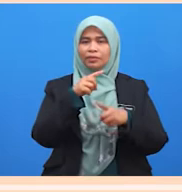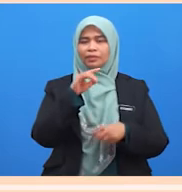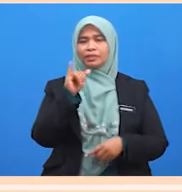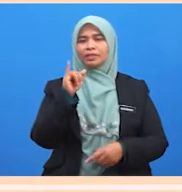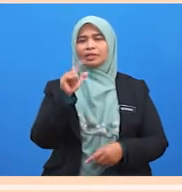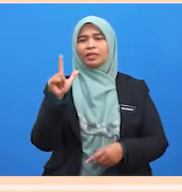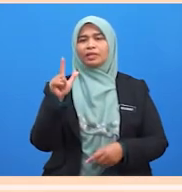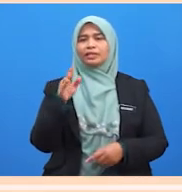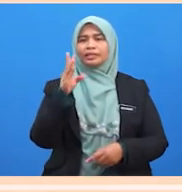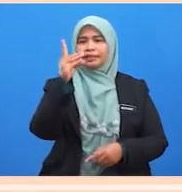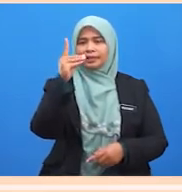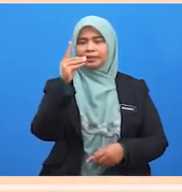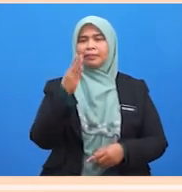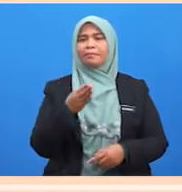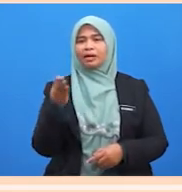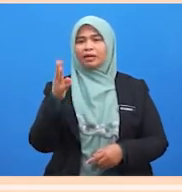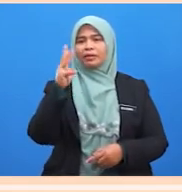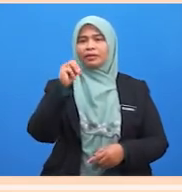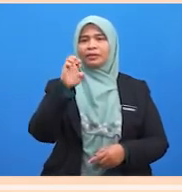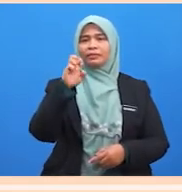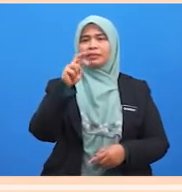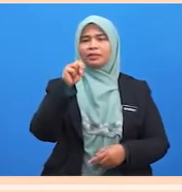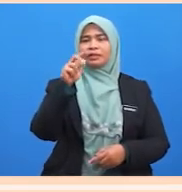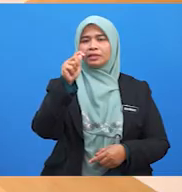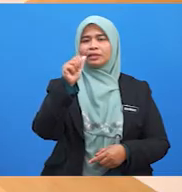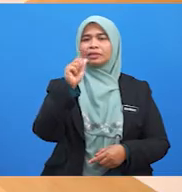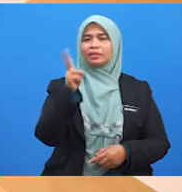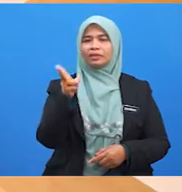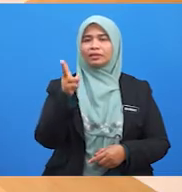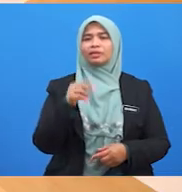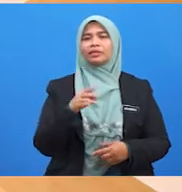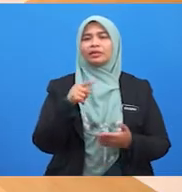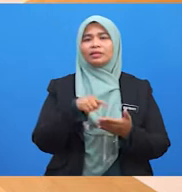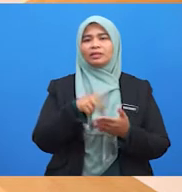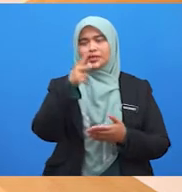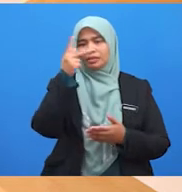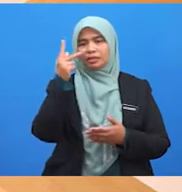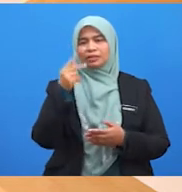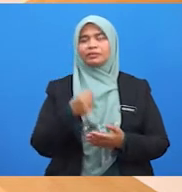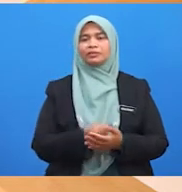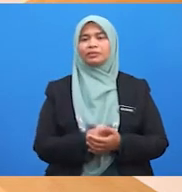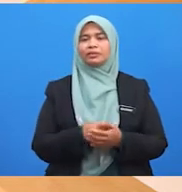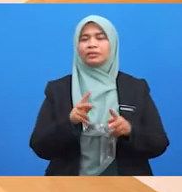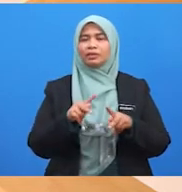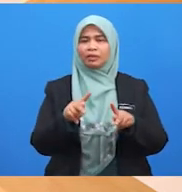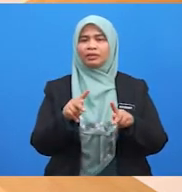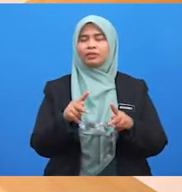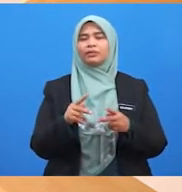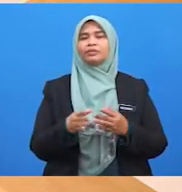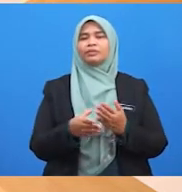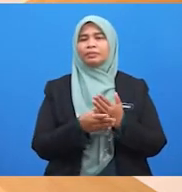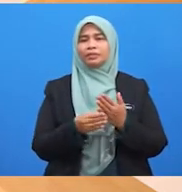Jawapannya ialah D, bahan mentah. Hal ini demikian kerana kayu balak, petroleum dan kelapa